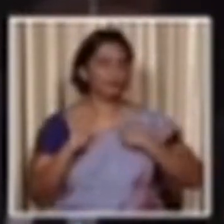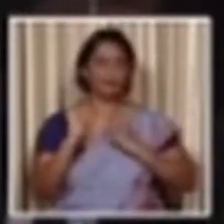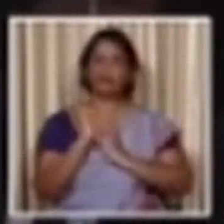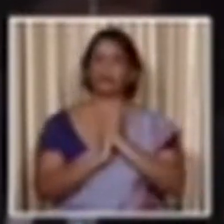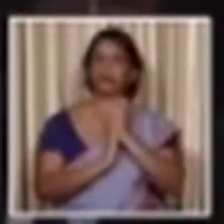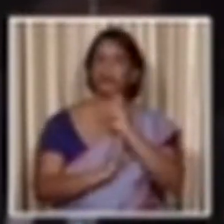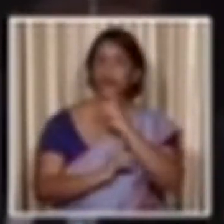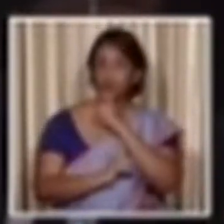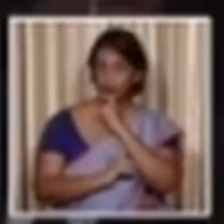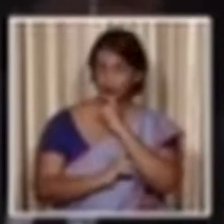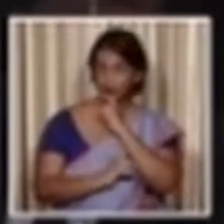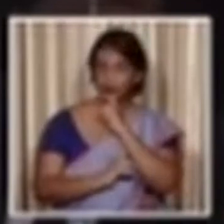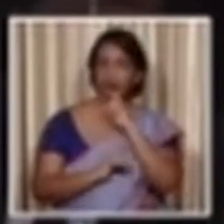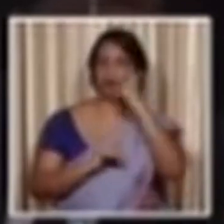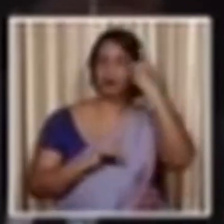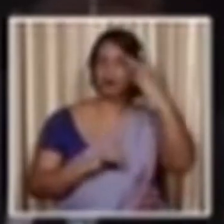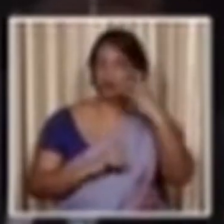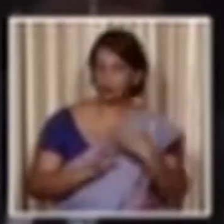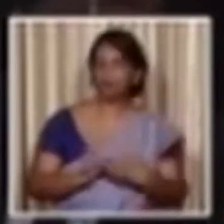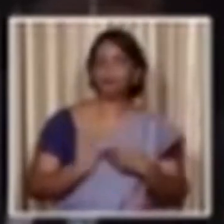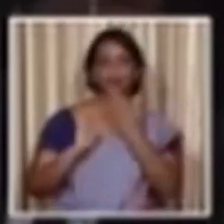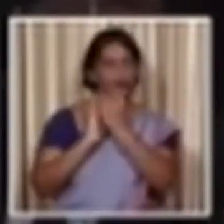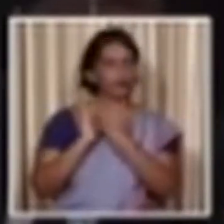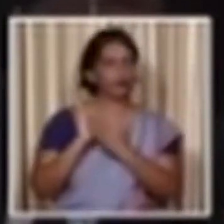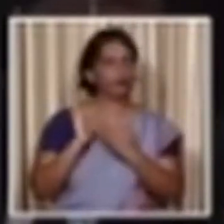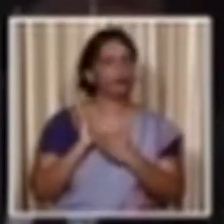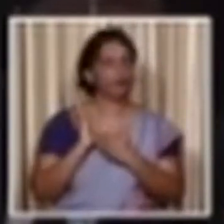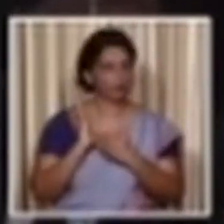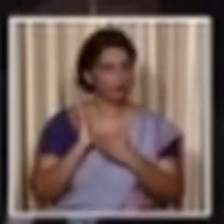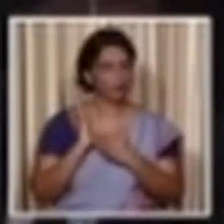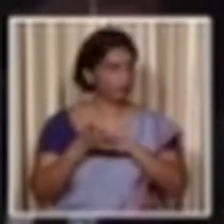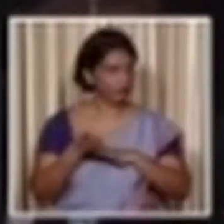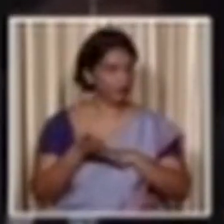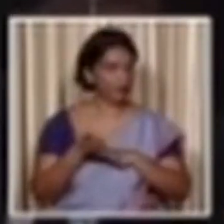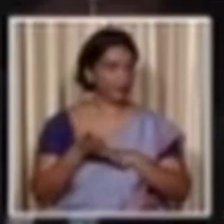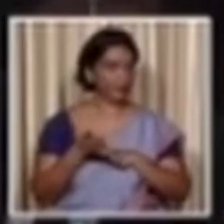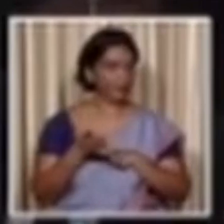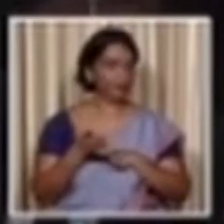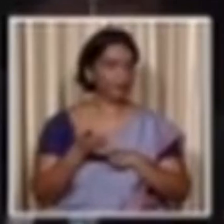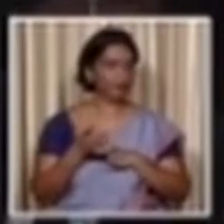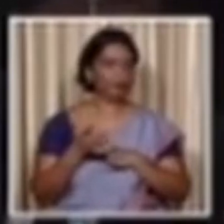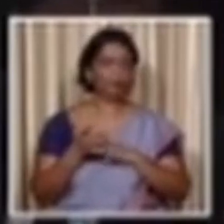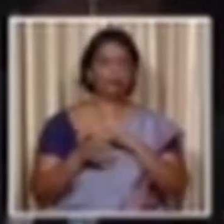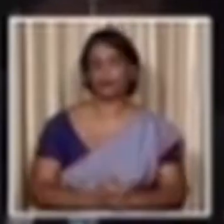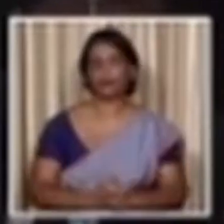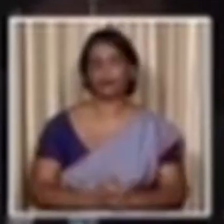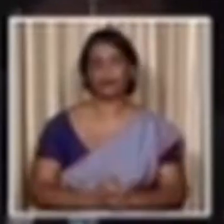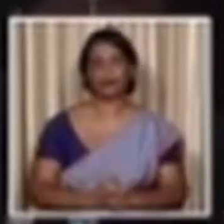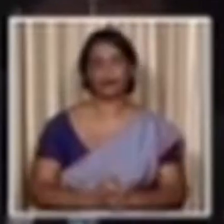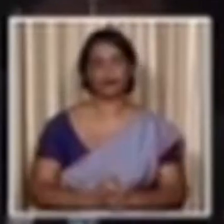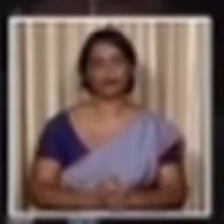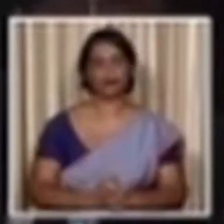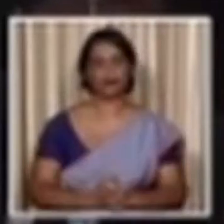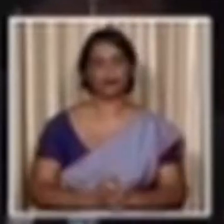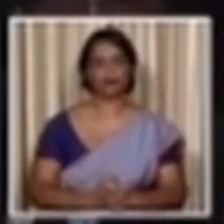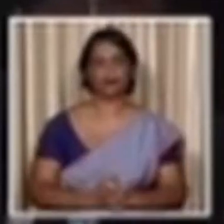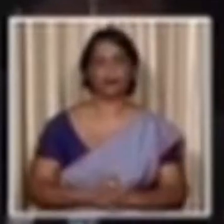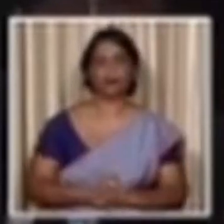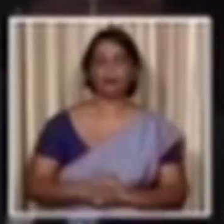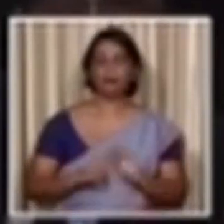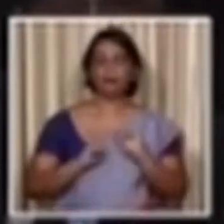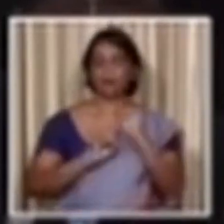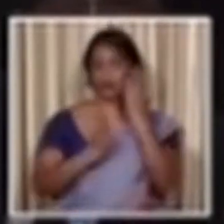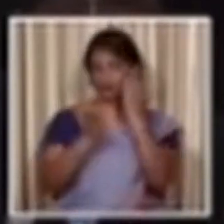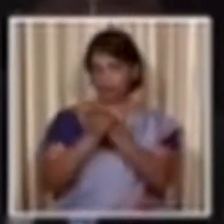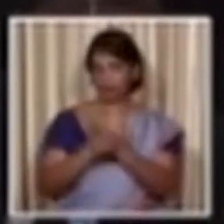අයිතිවාසිකම් නඩු ගණනාවන් 9ක් තිබෙනවා. ඒ පිළිබඳ විස්තරය ඉදිරිපත් කළ හැකි. හන්සාට ගත වීම